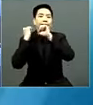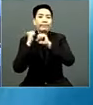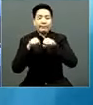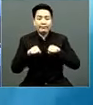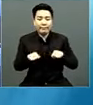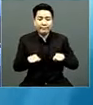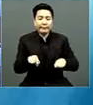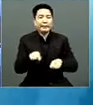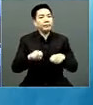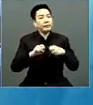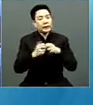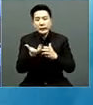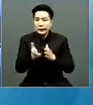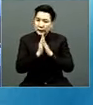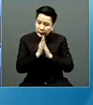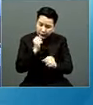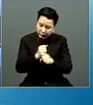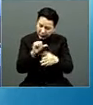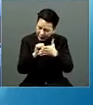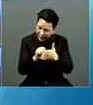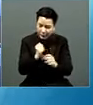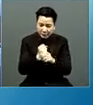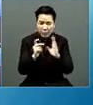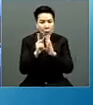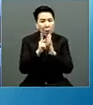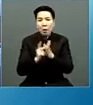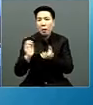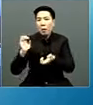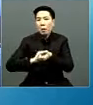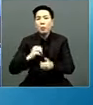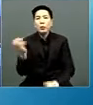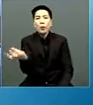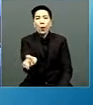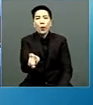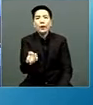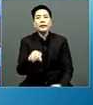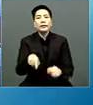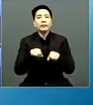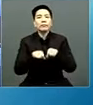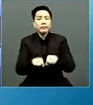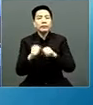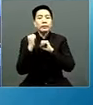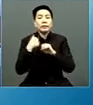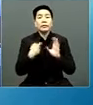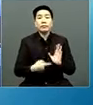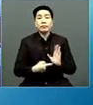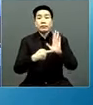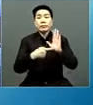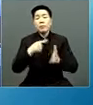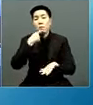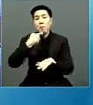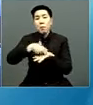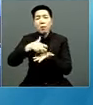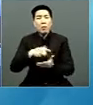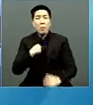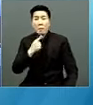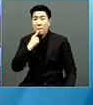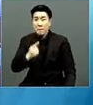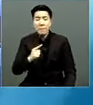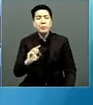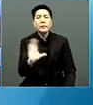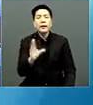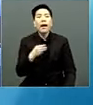ผงลอยอันนี้อันดับหนึ่งเลยนะครับที่ให้ความร่วมมือน้อยที่สุดนะครับก็ต้องขออันนี้เอามานำเรียนนี่ไม่ได้อะไรนะครับเพื่อ